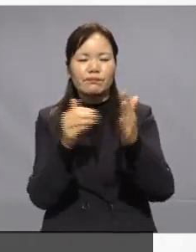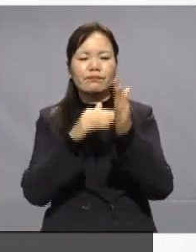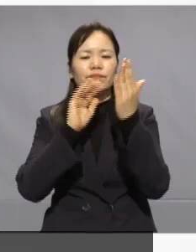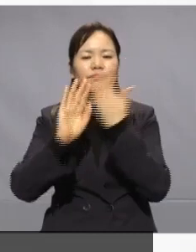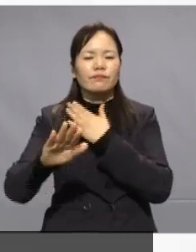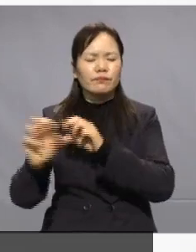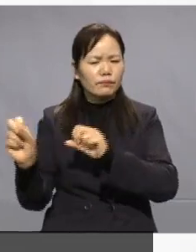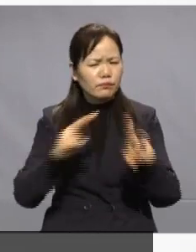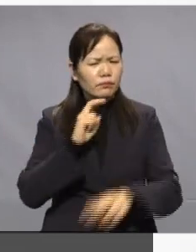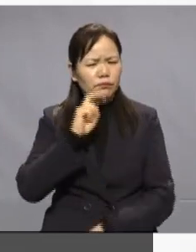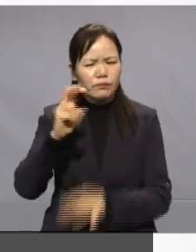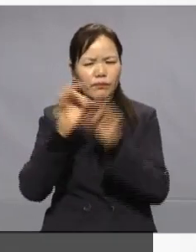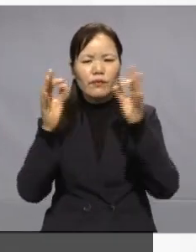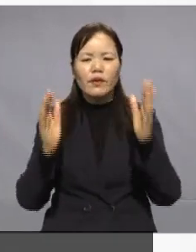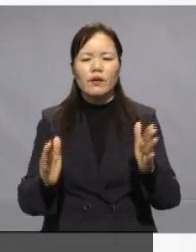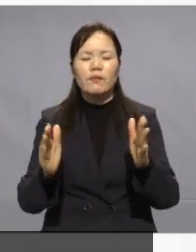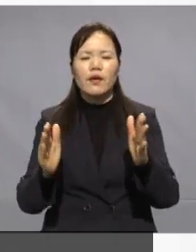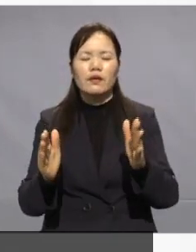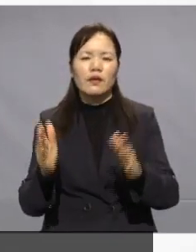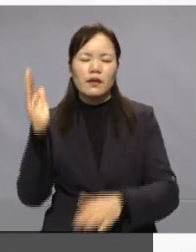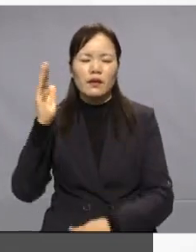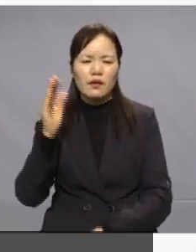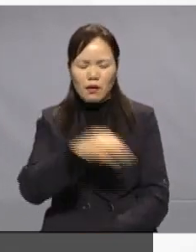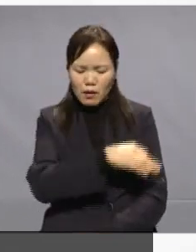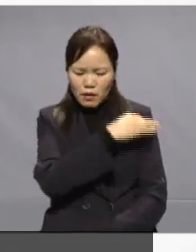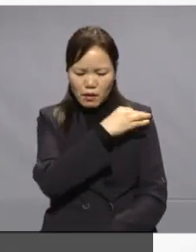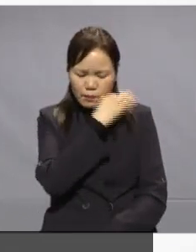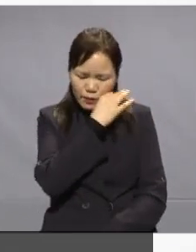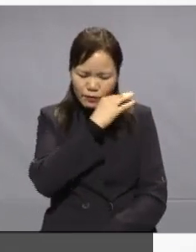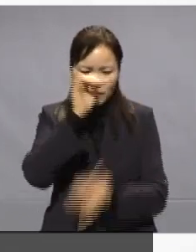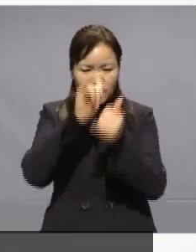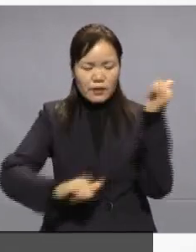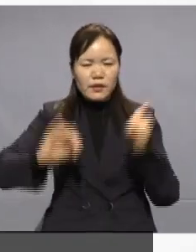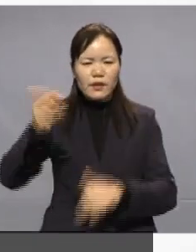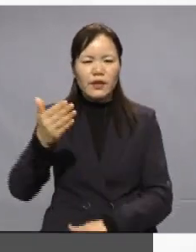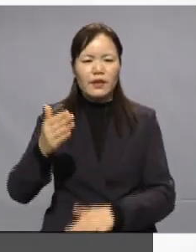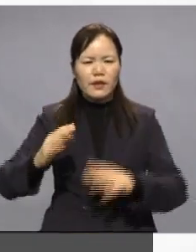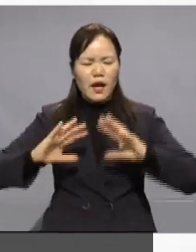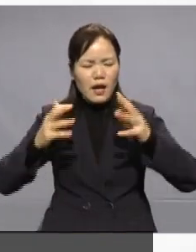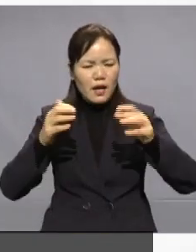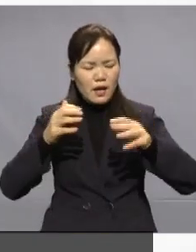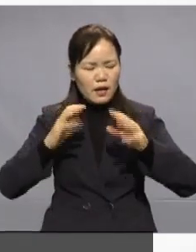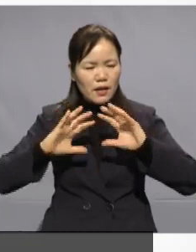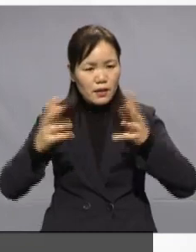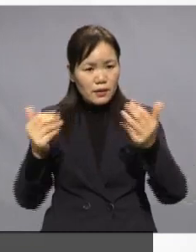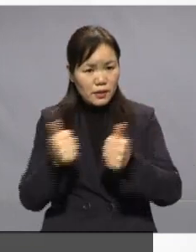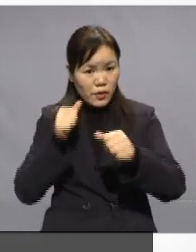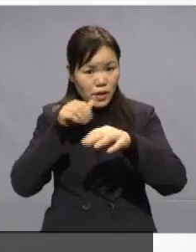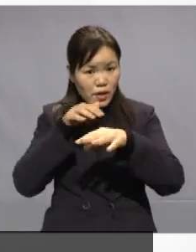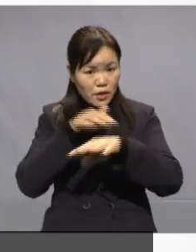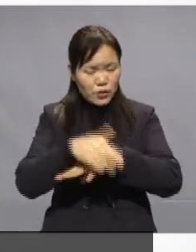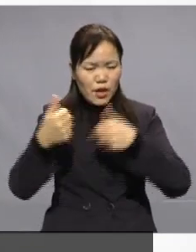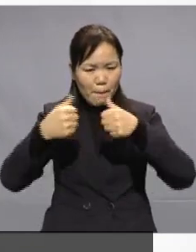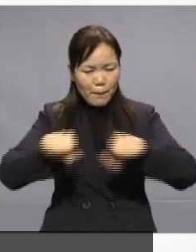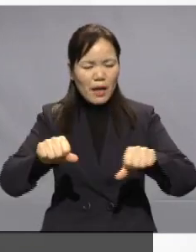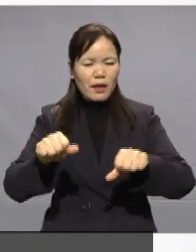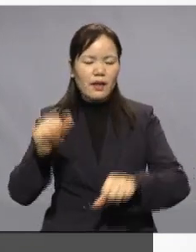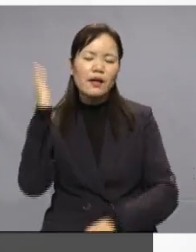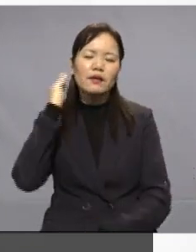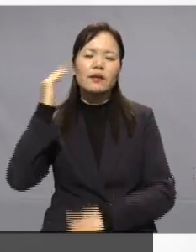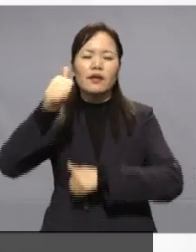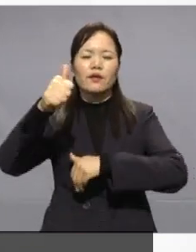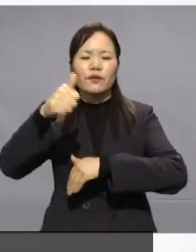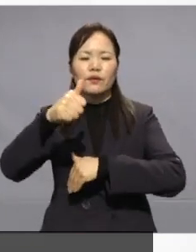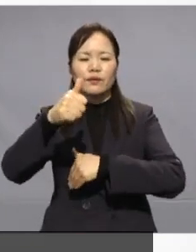바로 한 20분 만에 부끄러운 역사가 될거다 뭐 의회집합이다 이런 공식적인 대통령실의 입장도